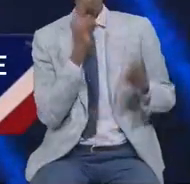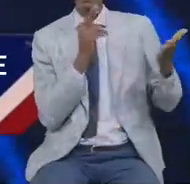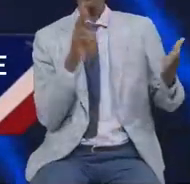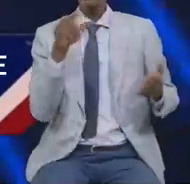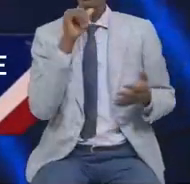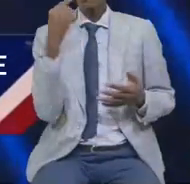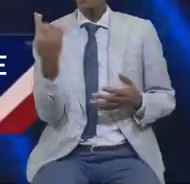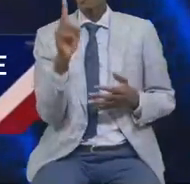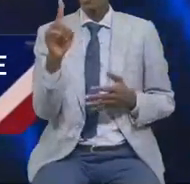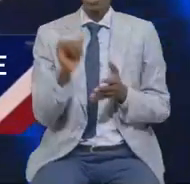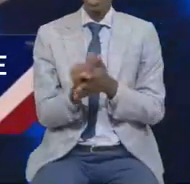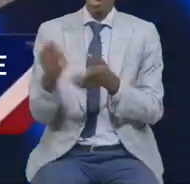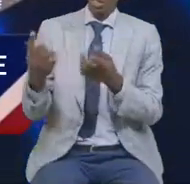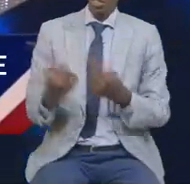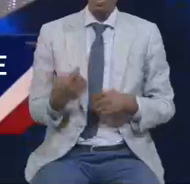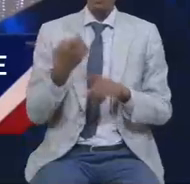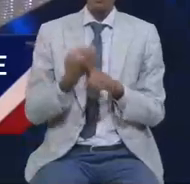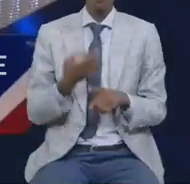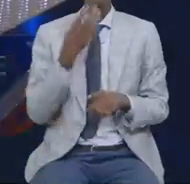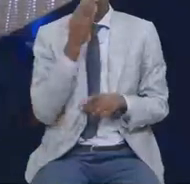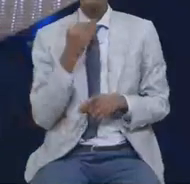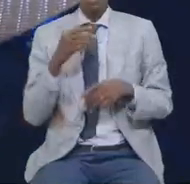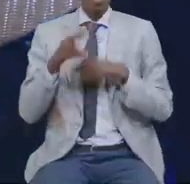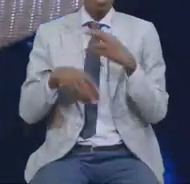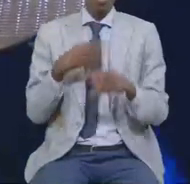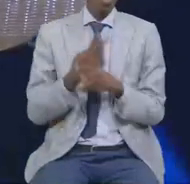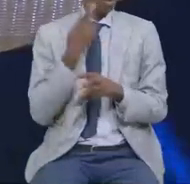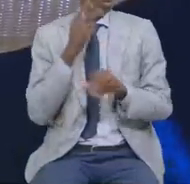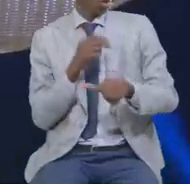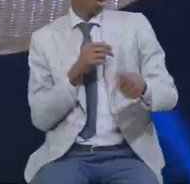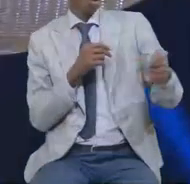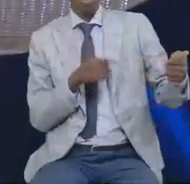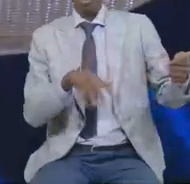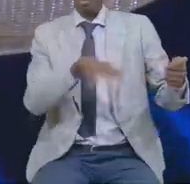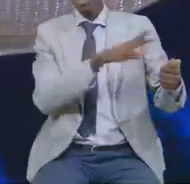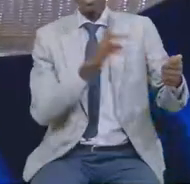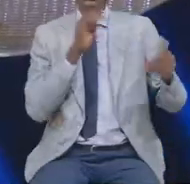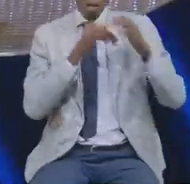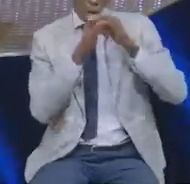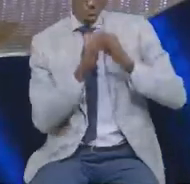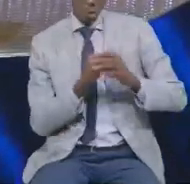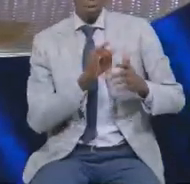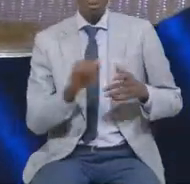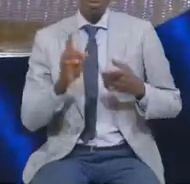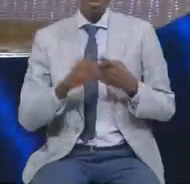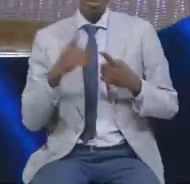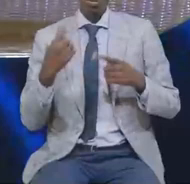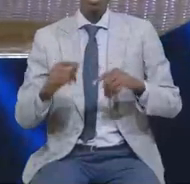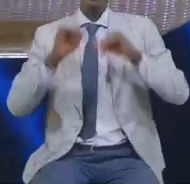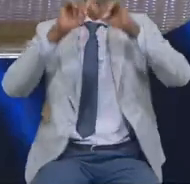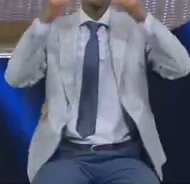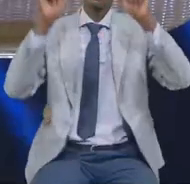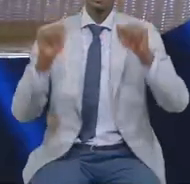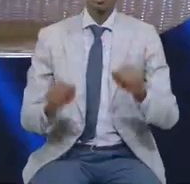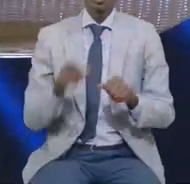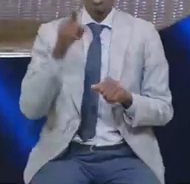tu n'es pas le seul, non. Regardez ces autres juifs-là. Ouais, ils se prosternent. Donc, si tu reconsidères